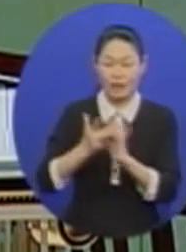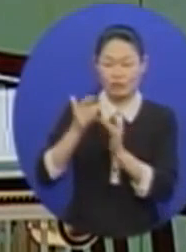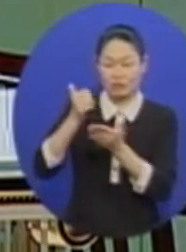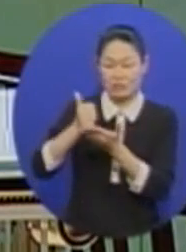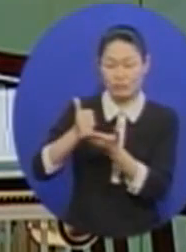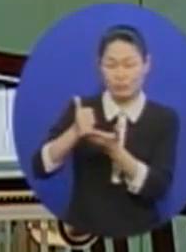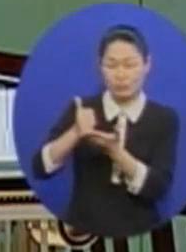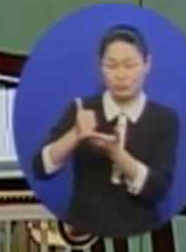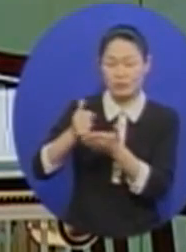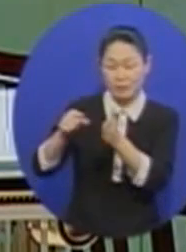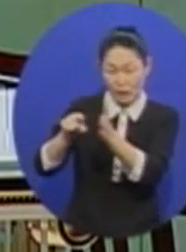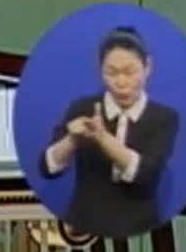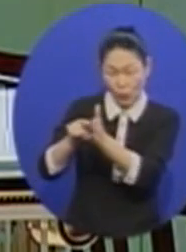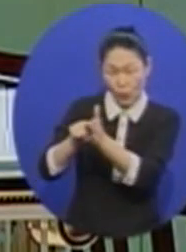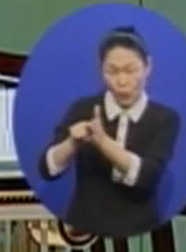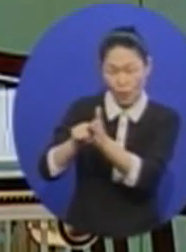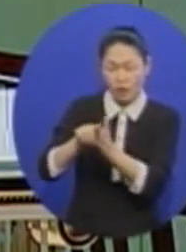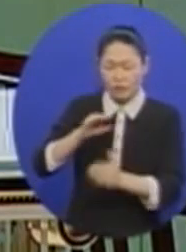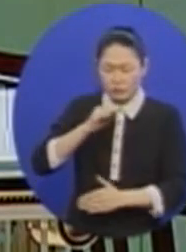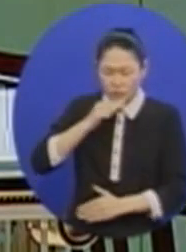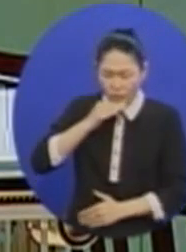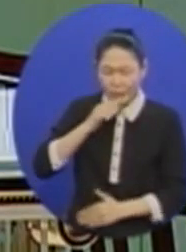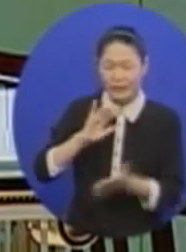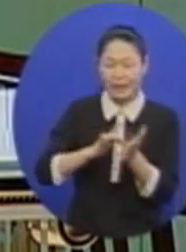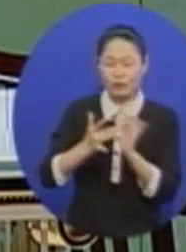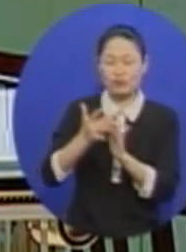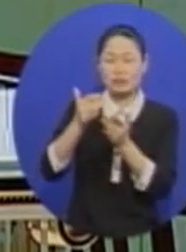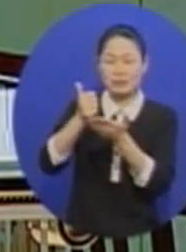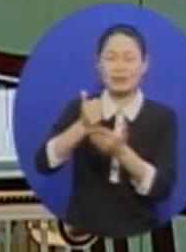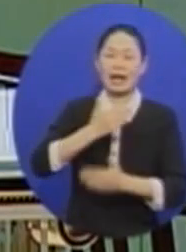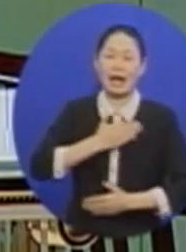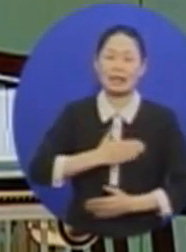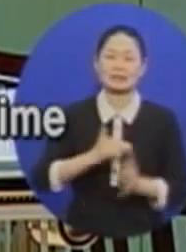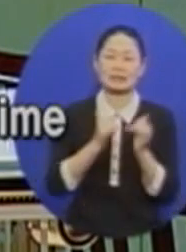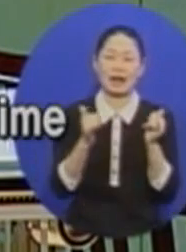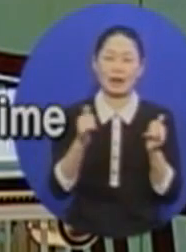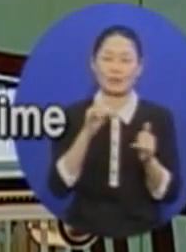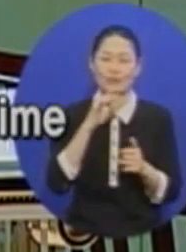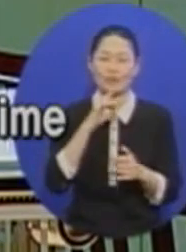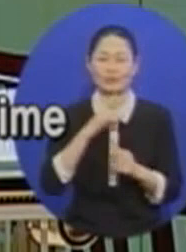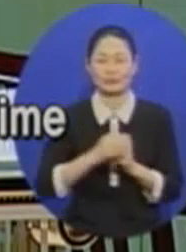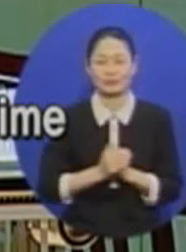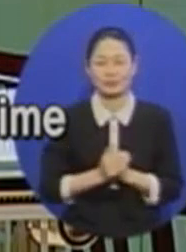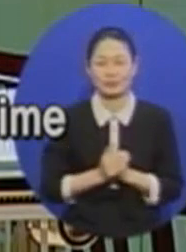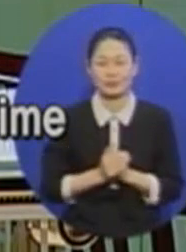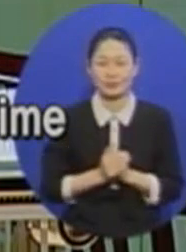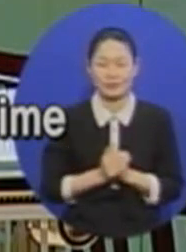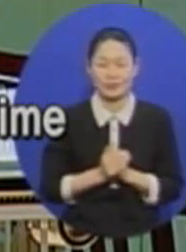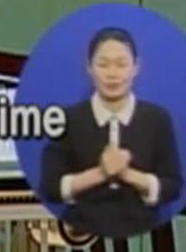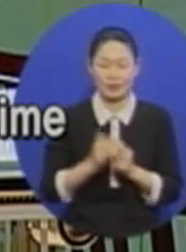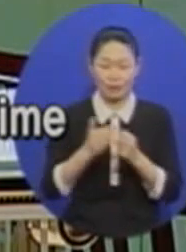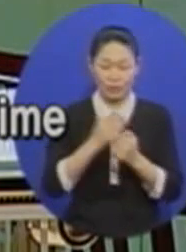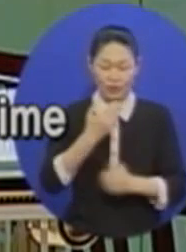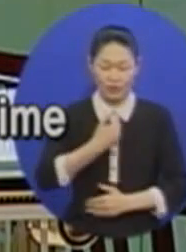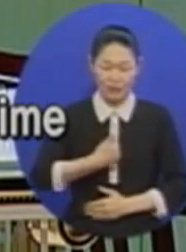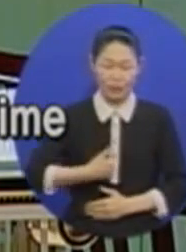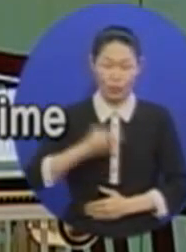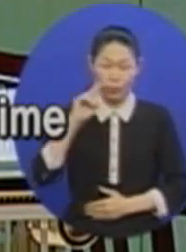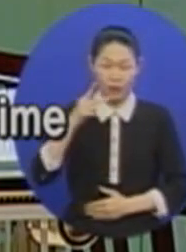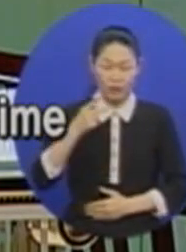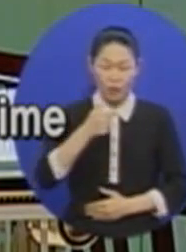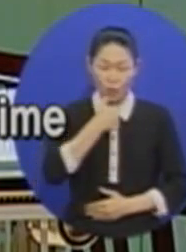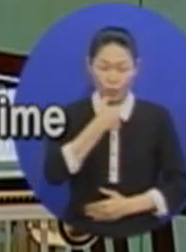그분을 진짜 믿고 정말 예수님을 아는 사람일 뿐입니다 그래서 사도 바울이 꼴 로마서 15장